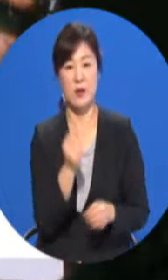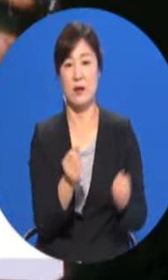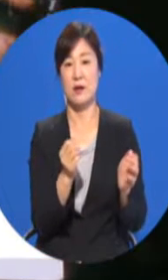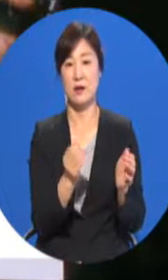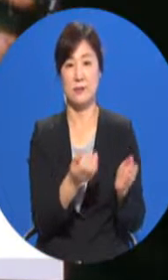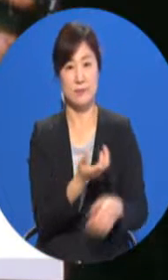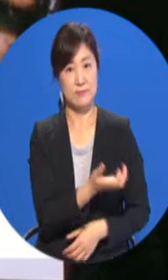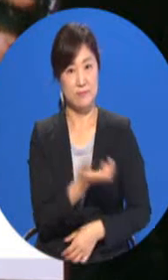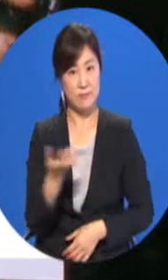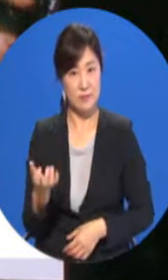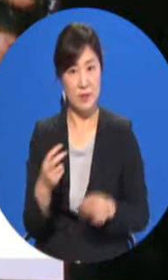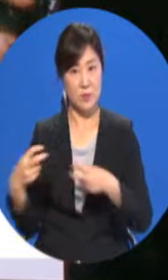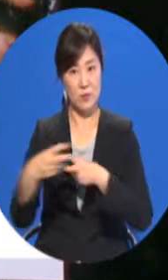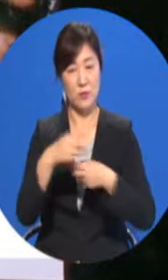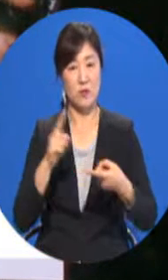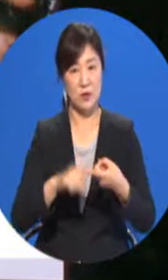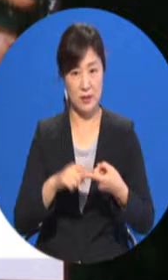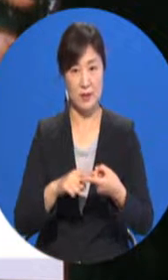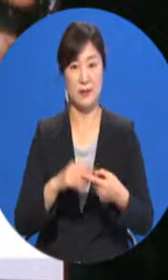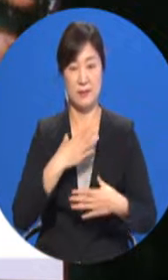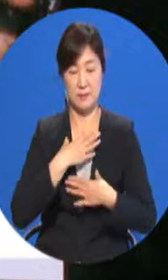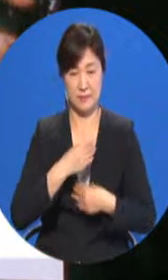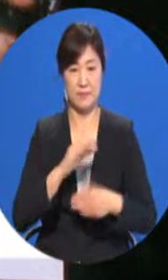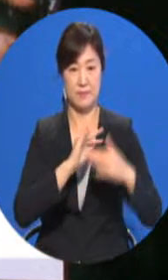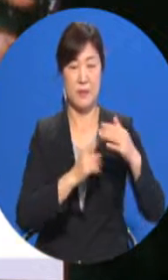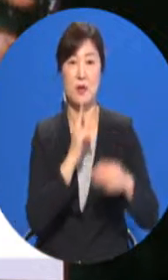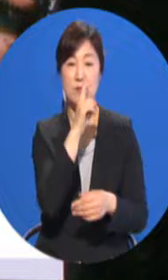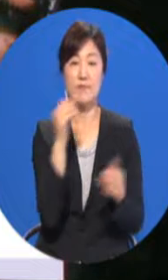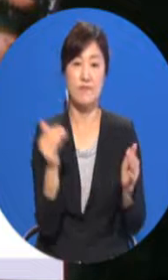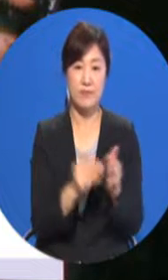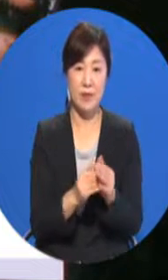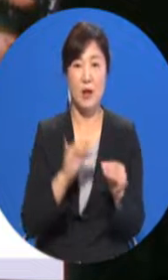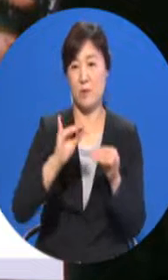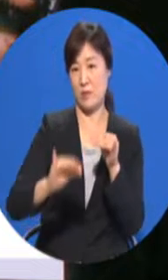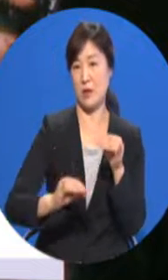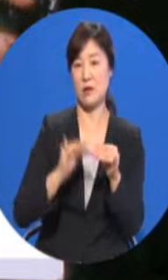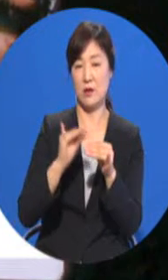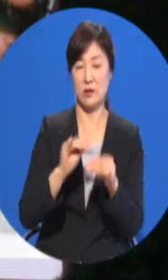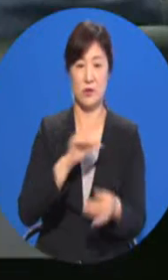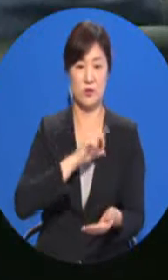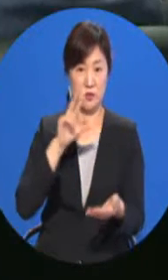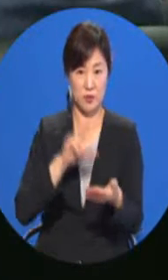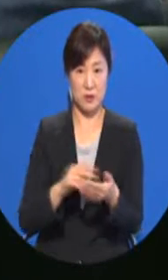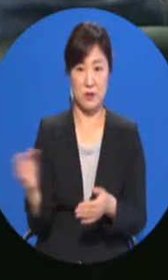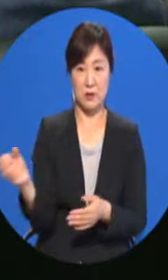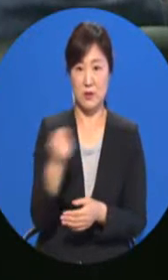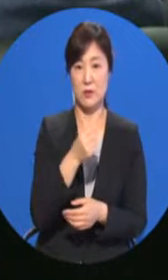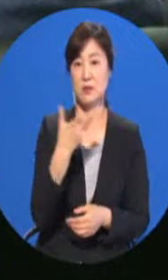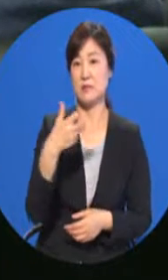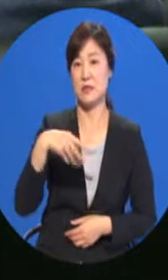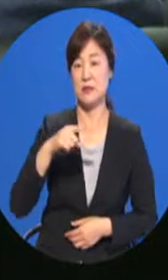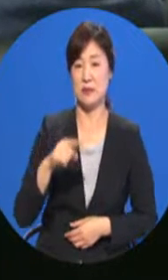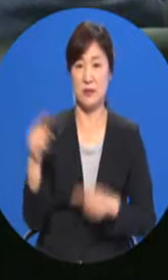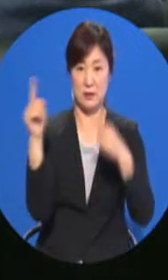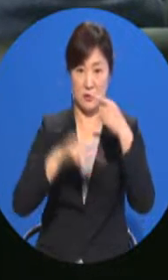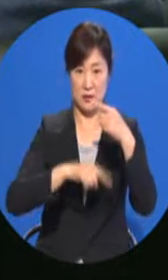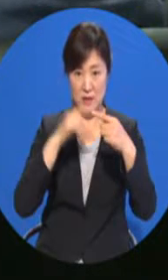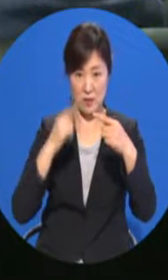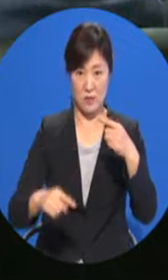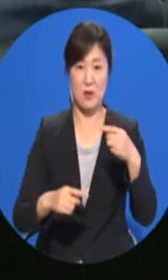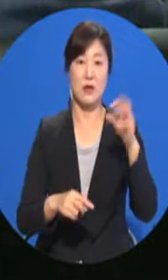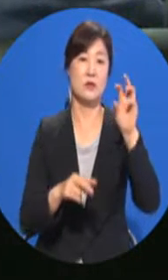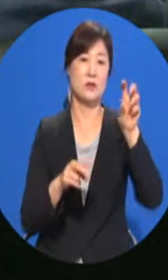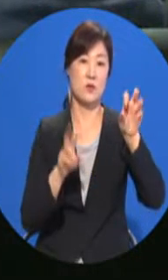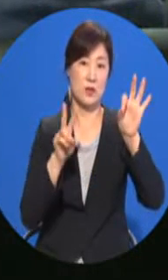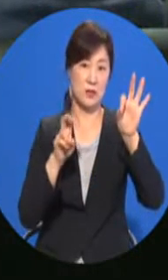편의사항을 점검했습니다. 한상과 함께 새로운 100년을 주제로 열리는 제18차 세계 한상대회는 다음 달